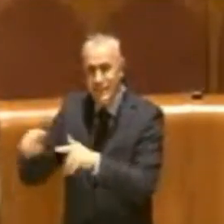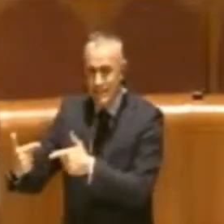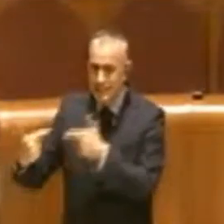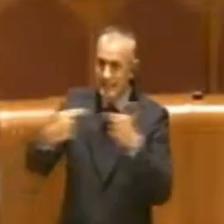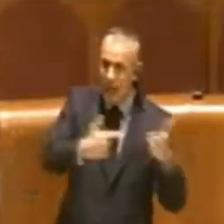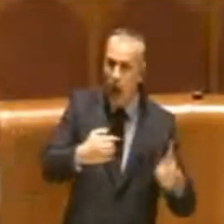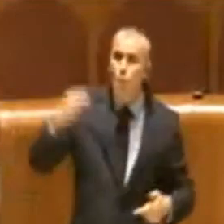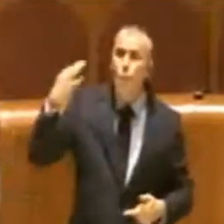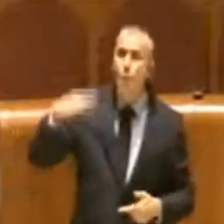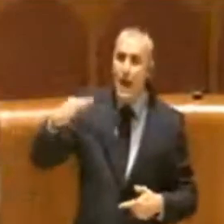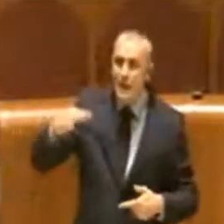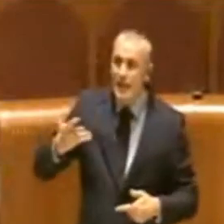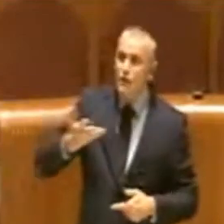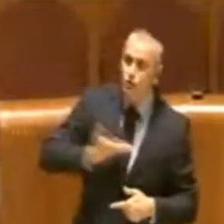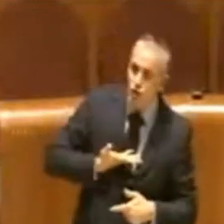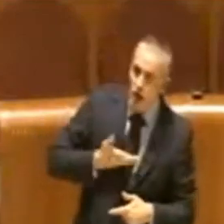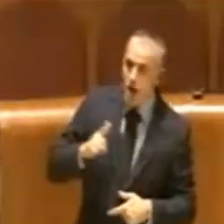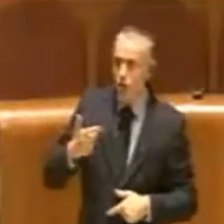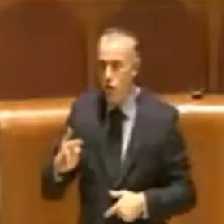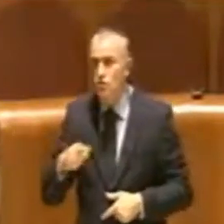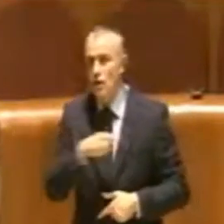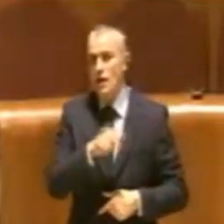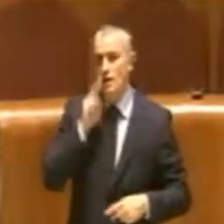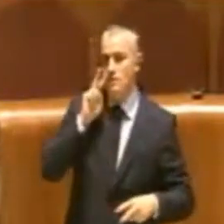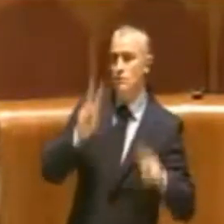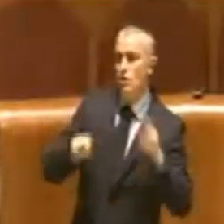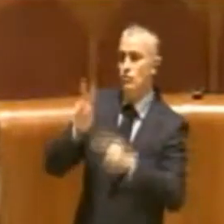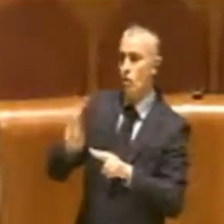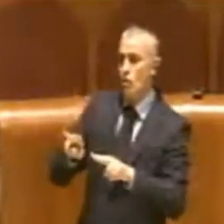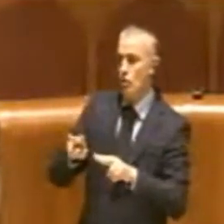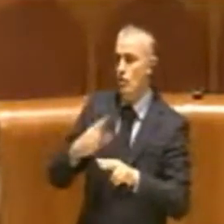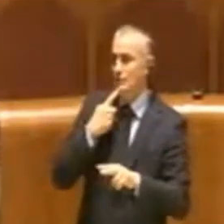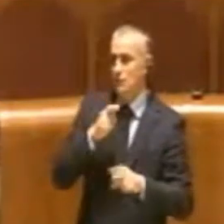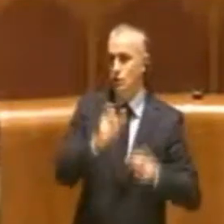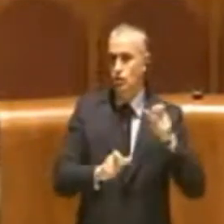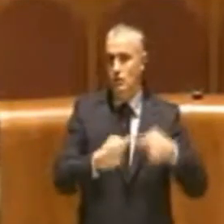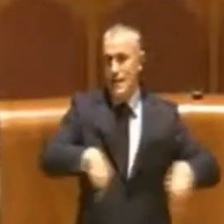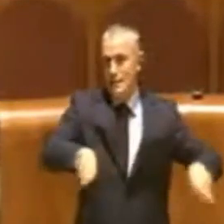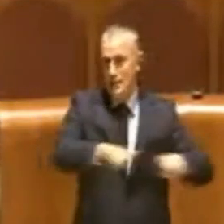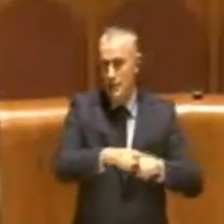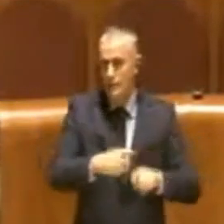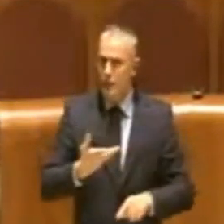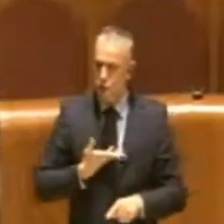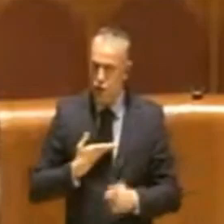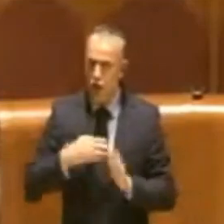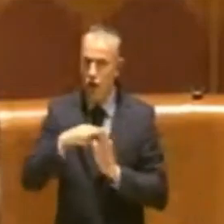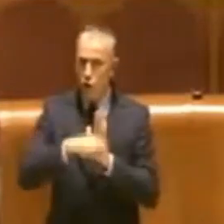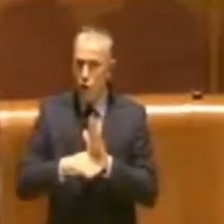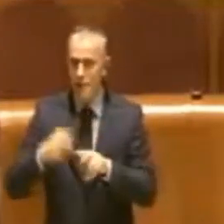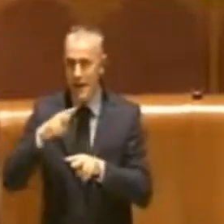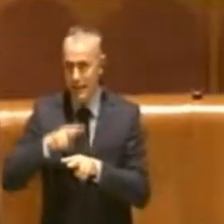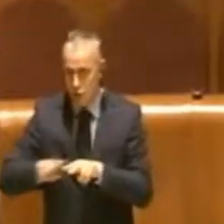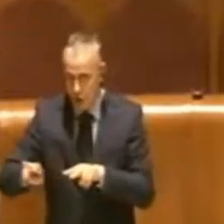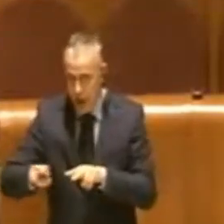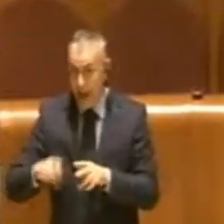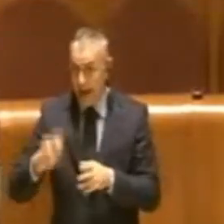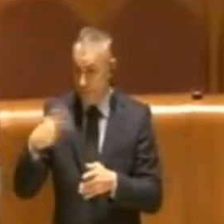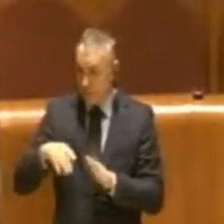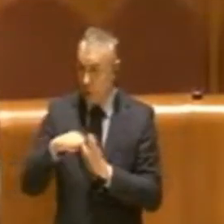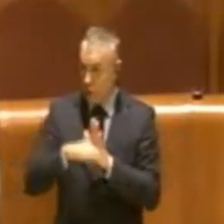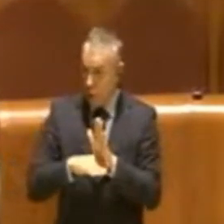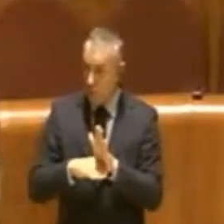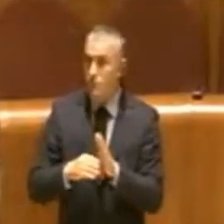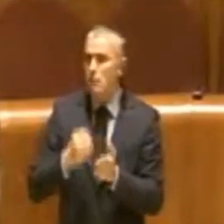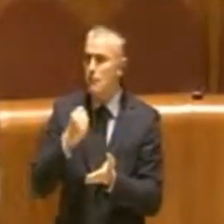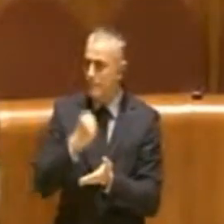resi. Questo è importante, esiste ovviamente la norma nazionale che consente